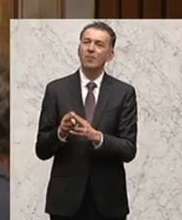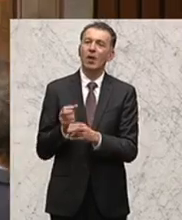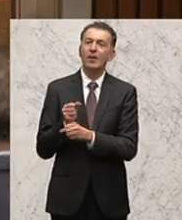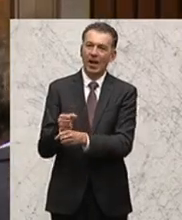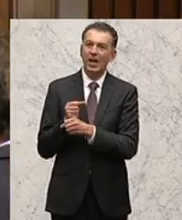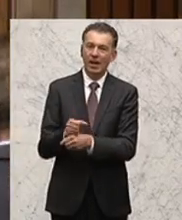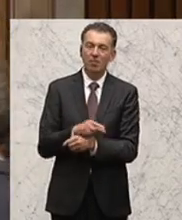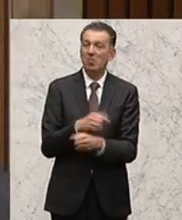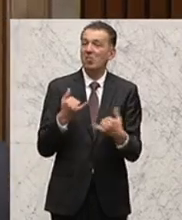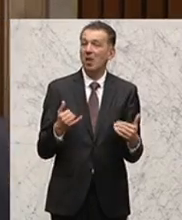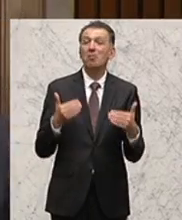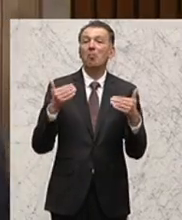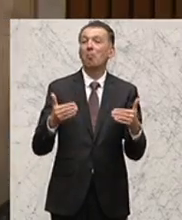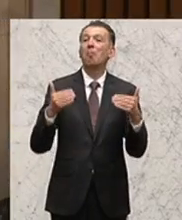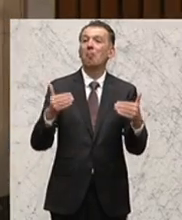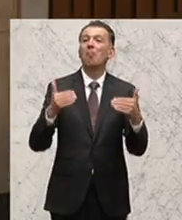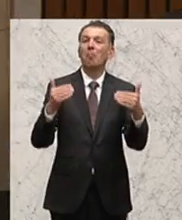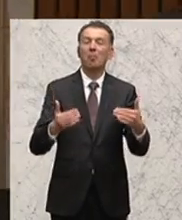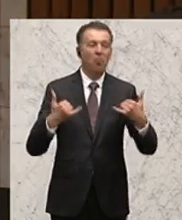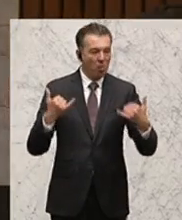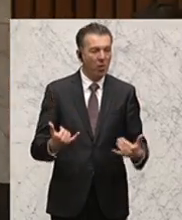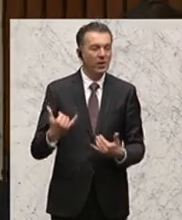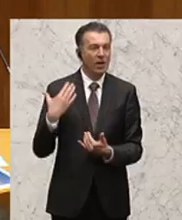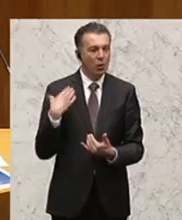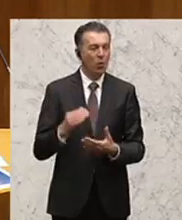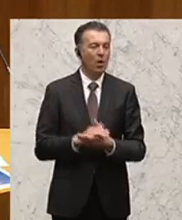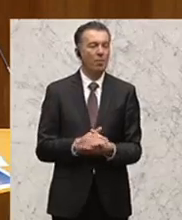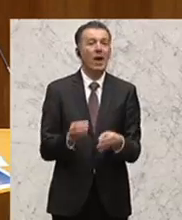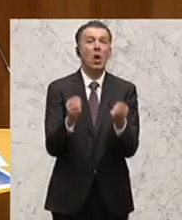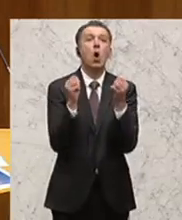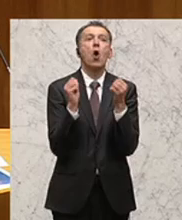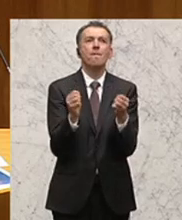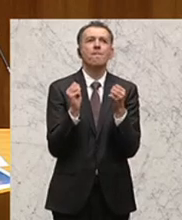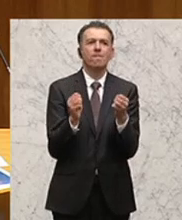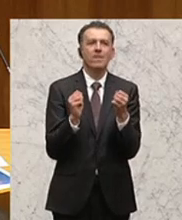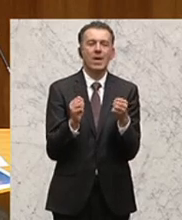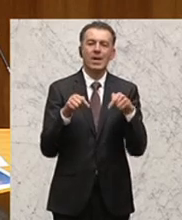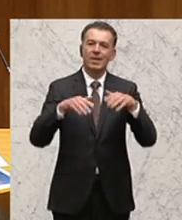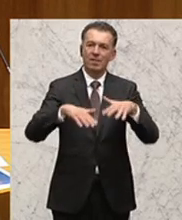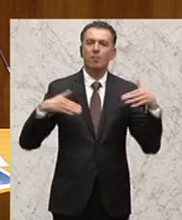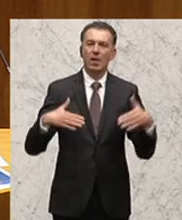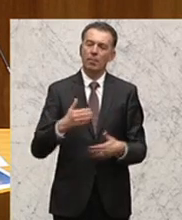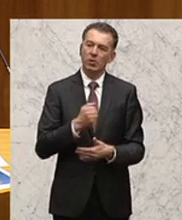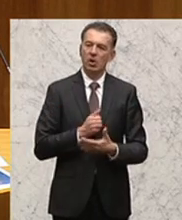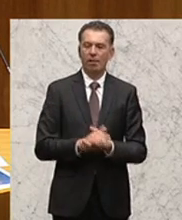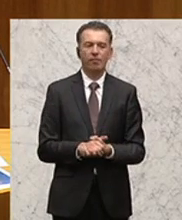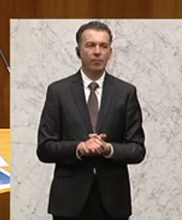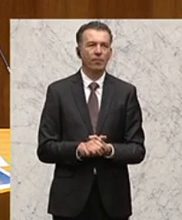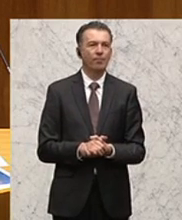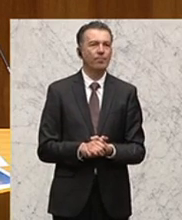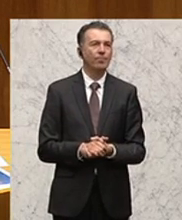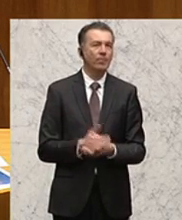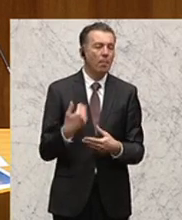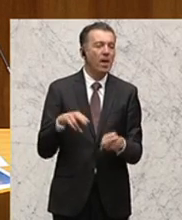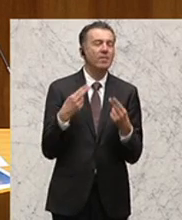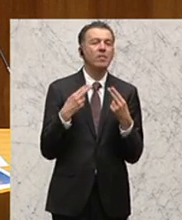nicht angenommen, sondern vertagt. Ich bringe ihn heute hier noch einmal ein, und ich hoffe, dass dieses Parlament imstande ist, zur